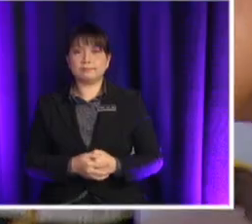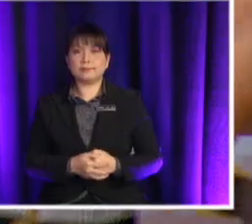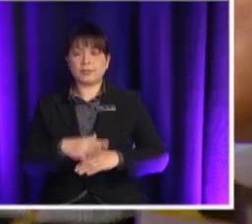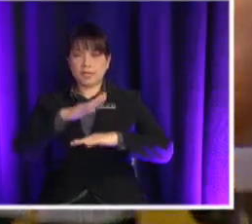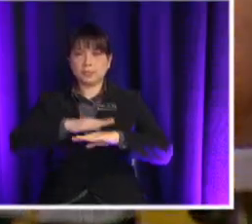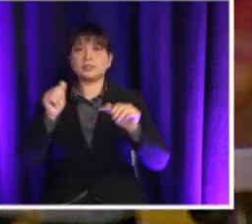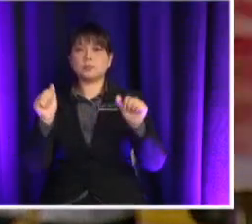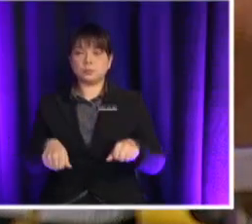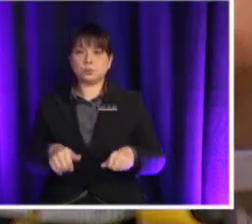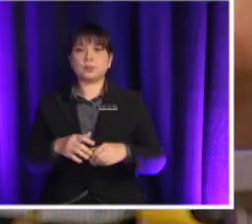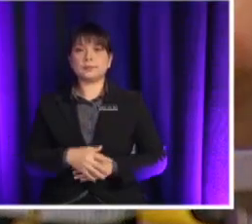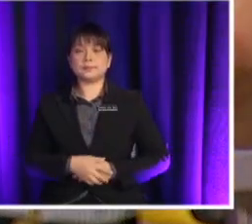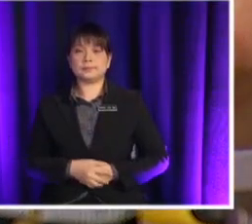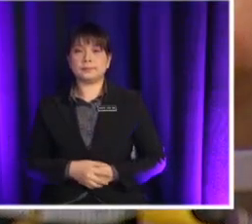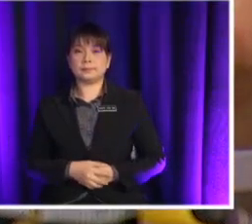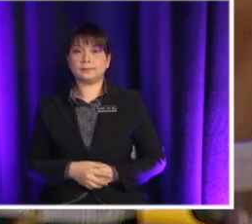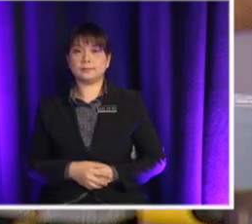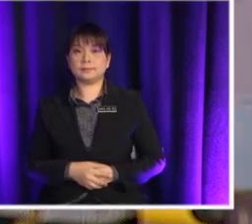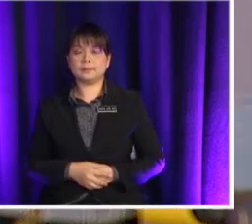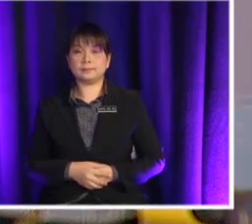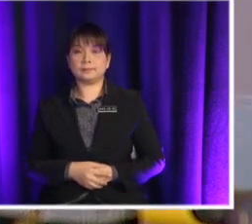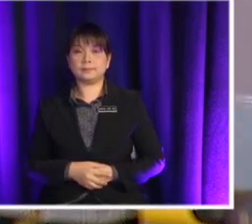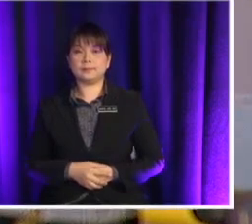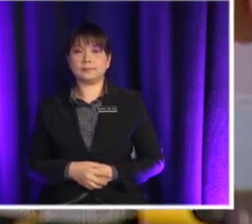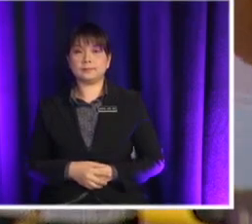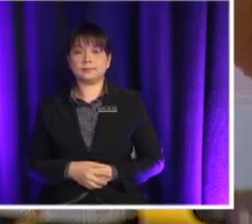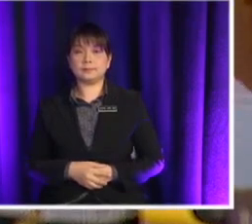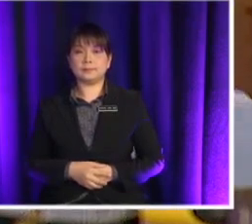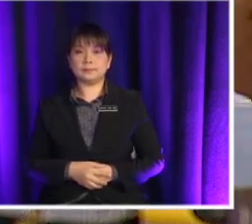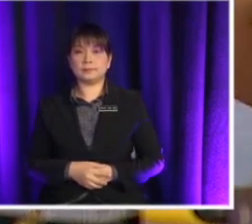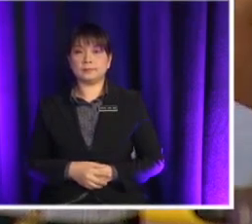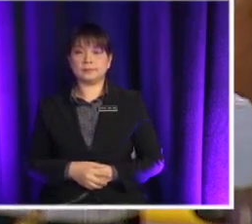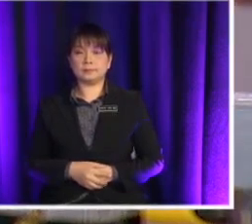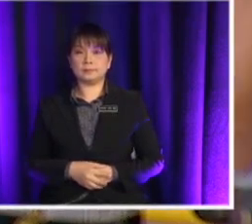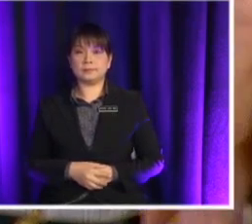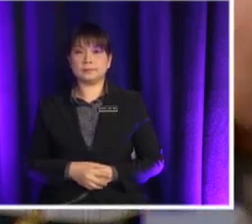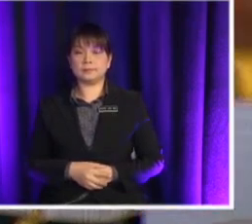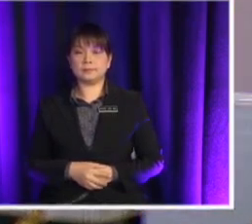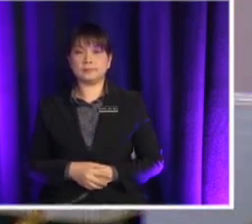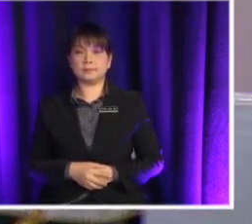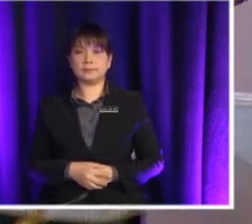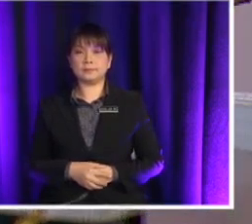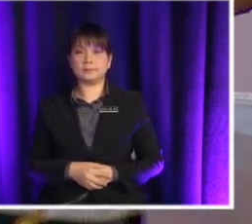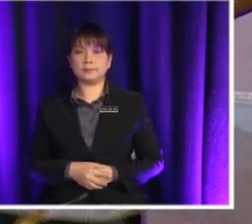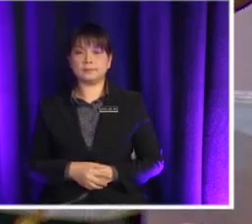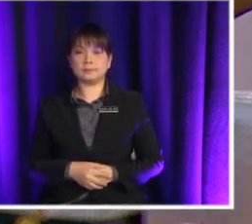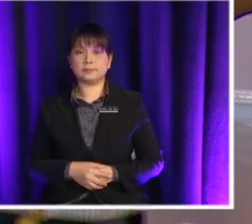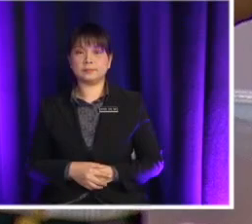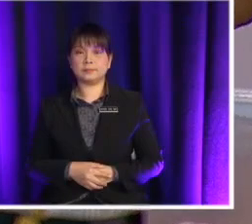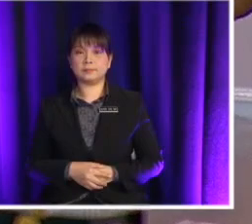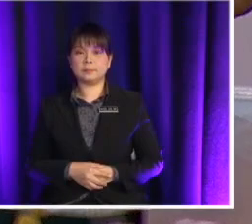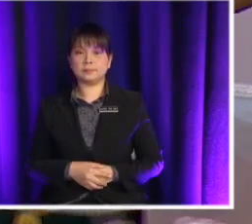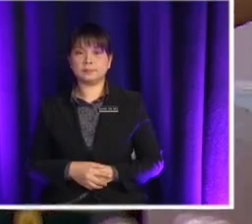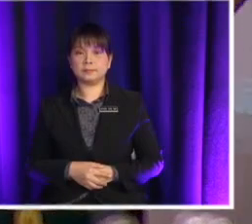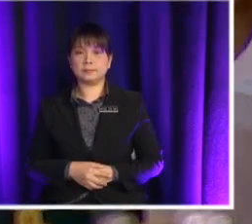Atas pun boleh, cikgu? Ya, atas pun boleh. Okey, sini. Ya, bagi tempat yang free. Tempat yang free. Kalau Aiman ambil lurus tadi, dia akan jadi